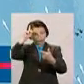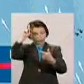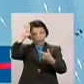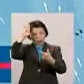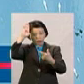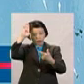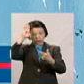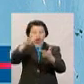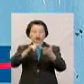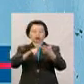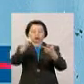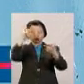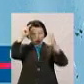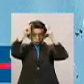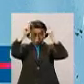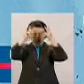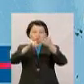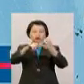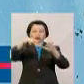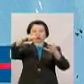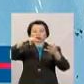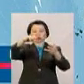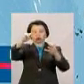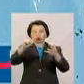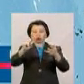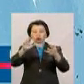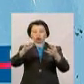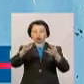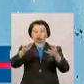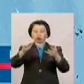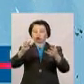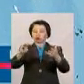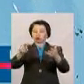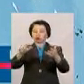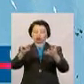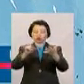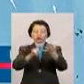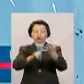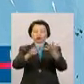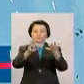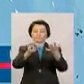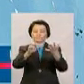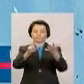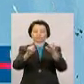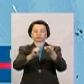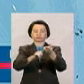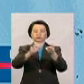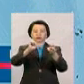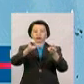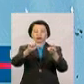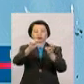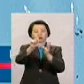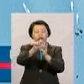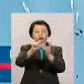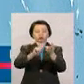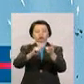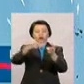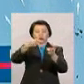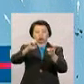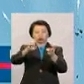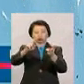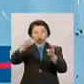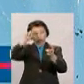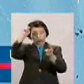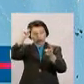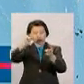Putih, Kuala Krai dan juga Gua Musang di negeri Kelantan, daerah Besut, Setiu, Hulu Terengganu di negeri Terengganu,